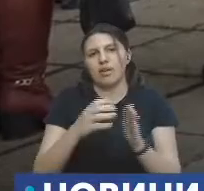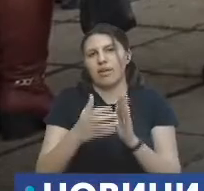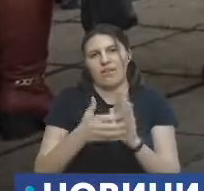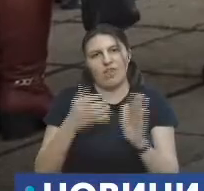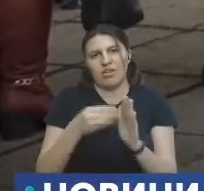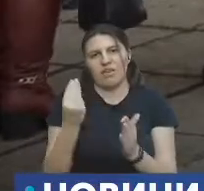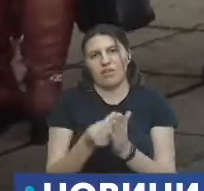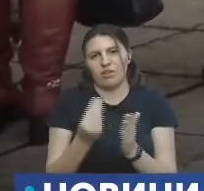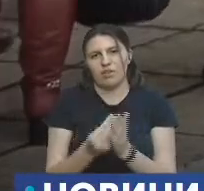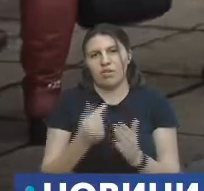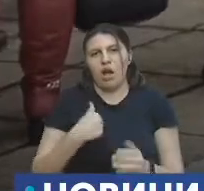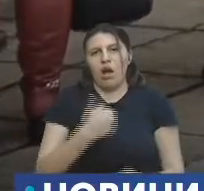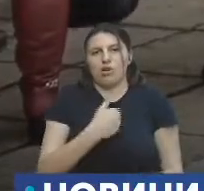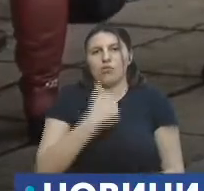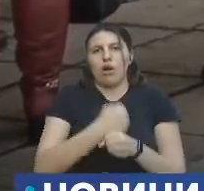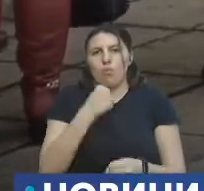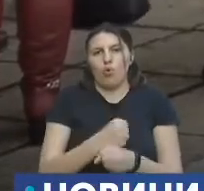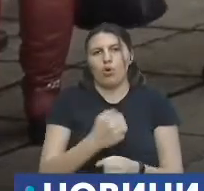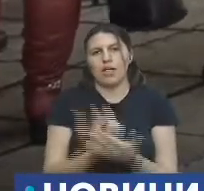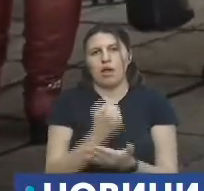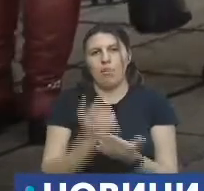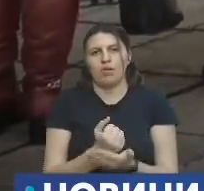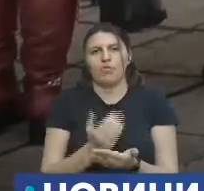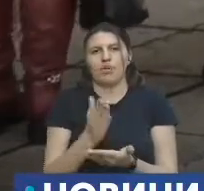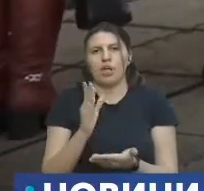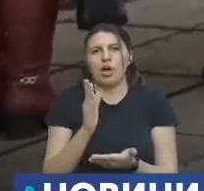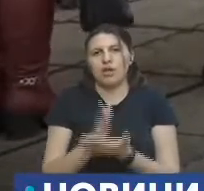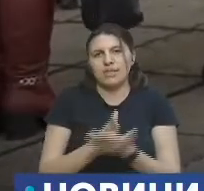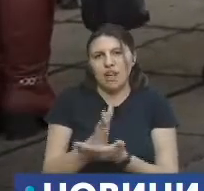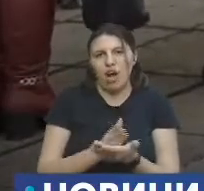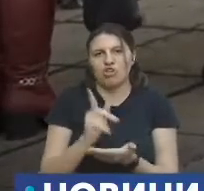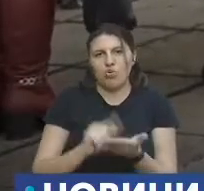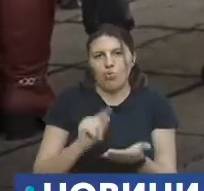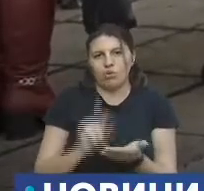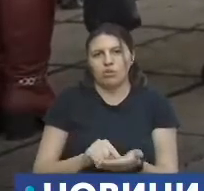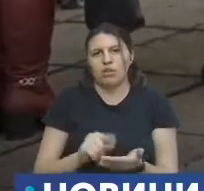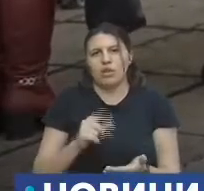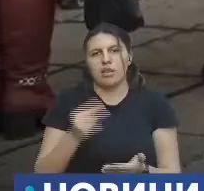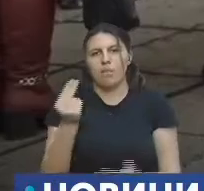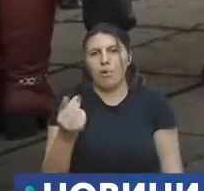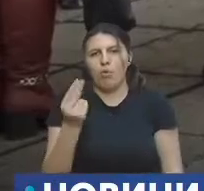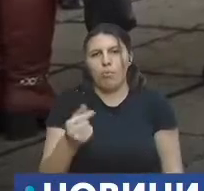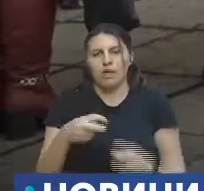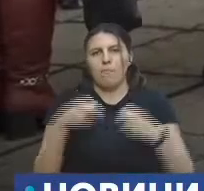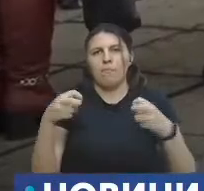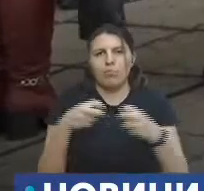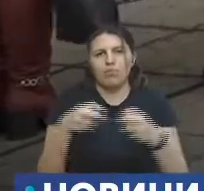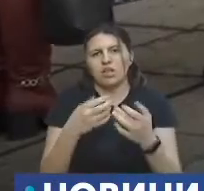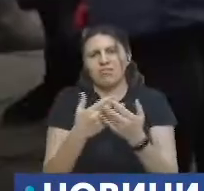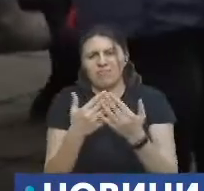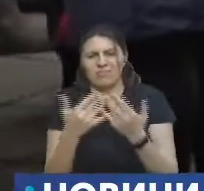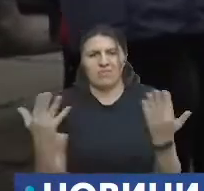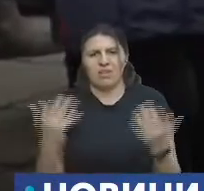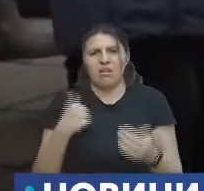собі льготний стаж на цьому підприємстві. І не купувати за свої гроші піки, пружини, як приходиться